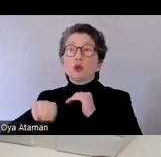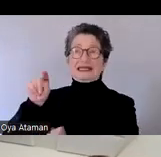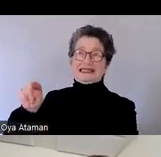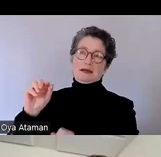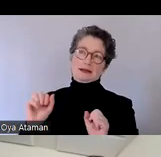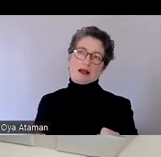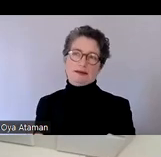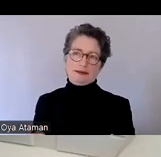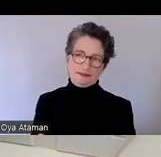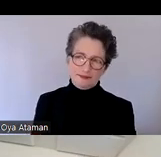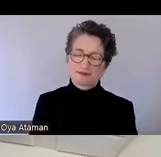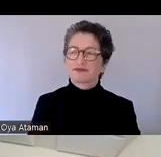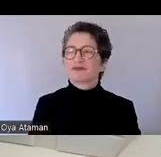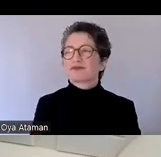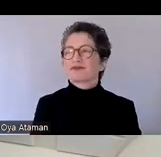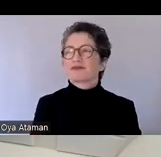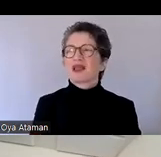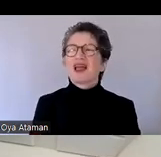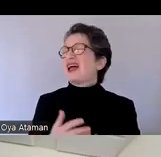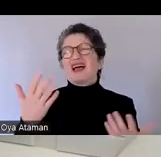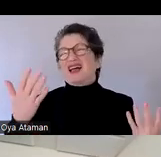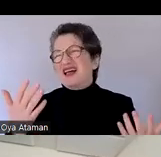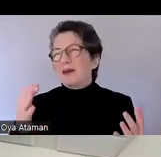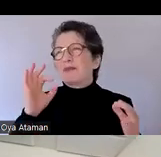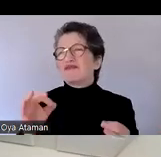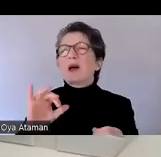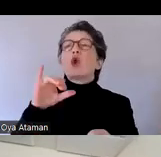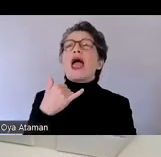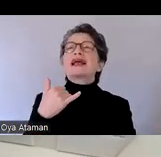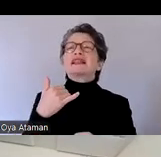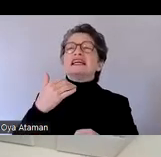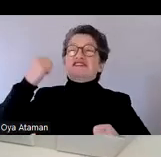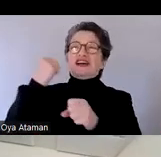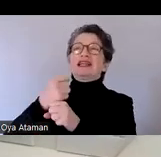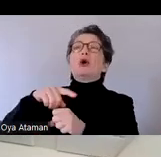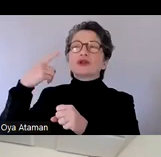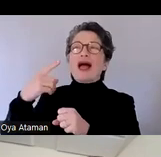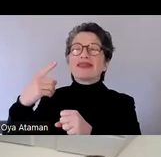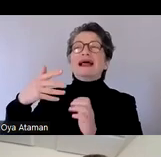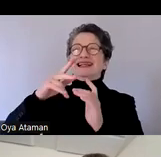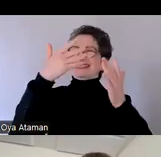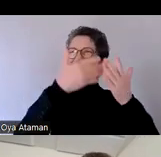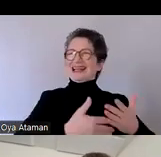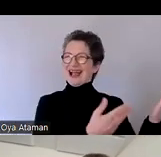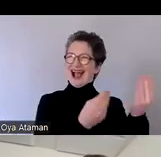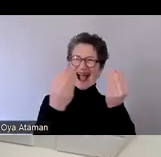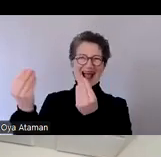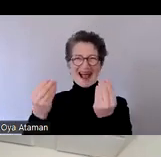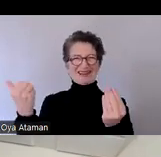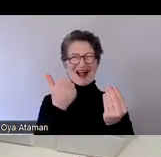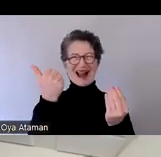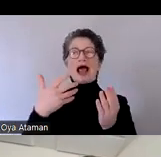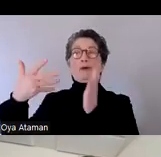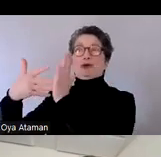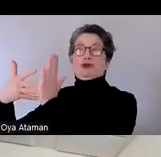bis zum Ende wartet bei so einem Projekt und dann am Ende lässt man irgendwie eine Webseite prüfen, wenn schon alles komplett ist und dann kriegt man das